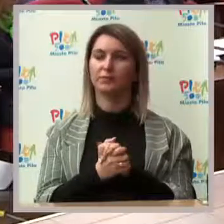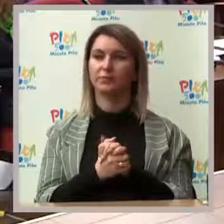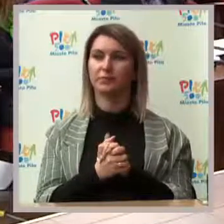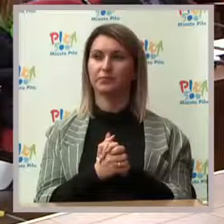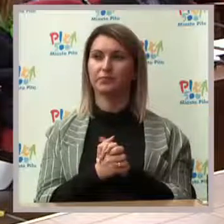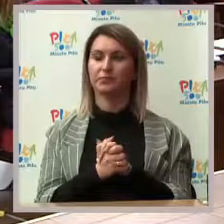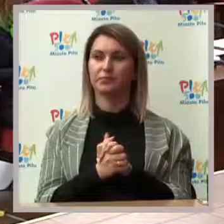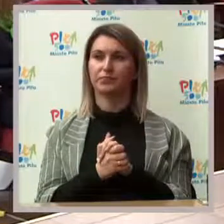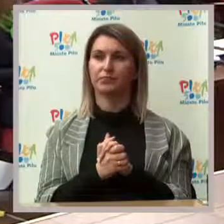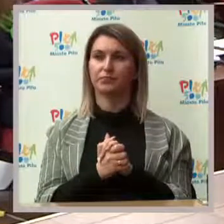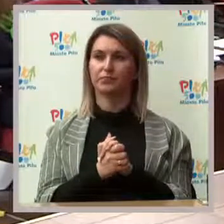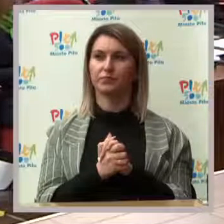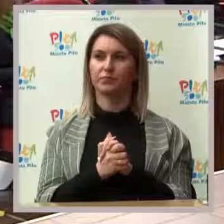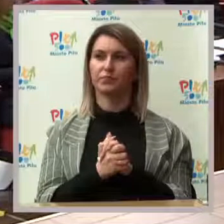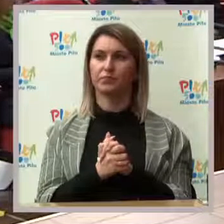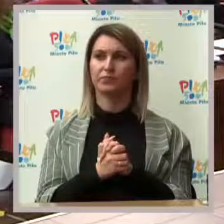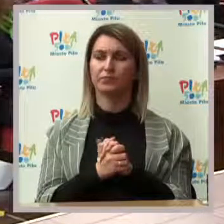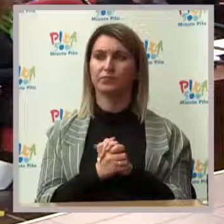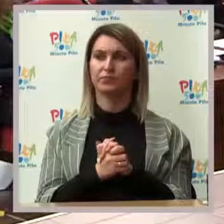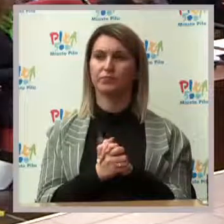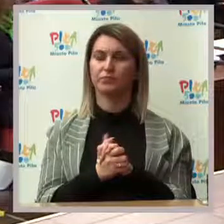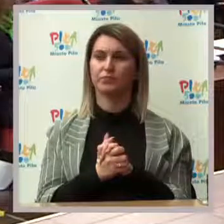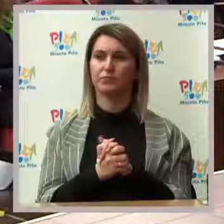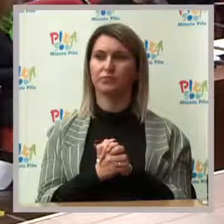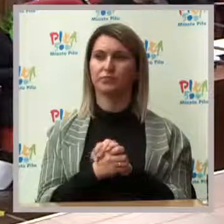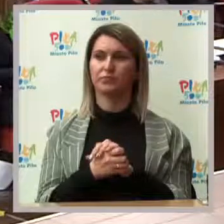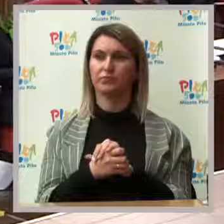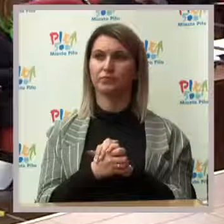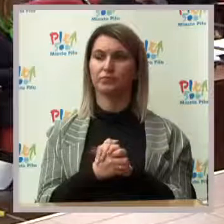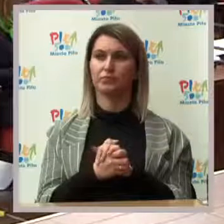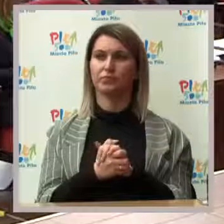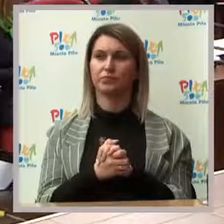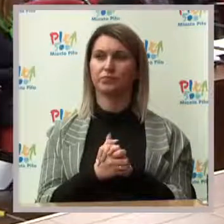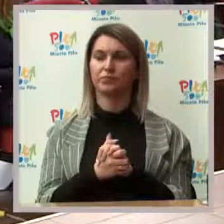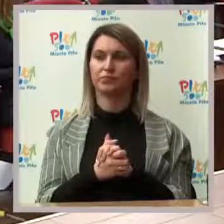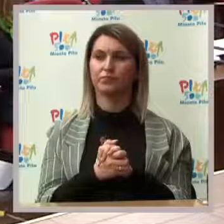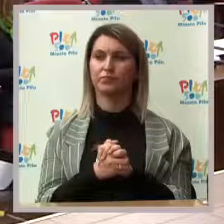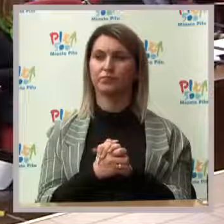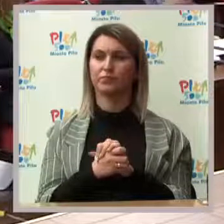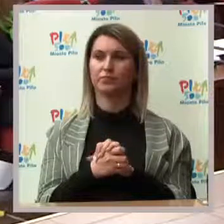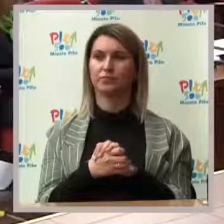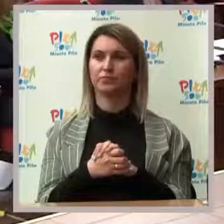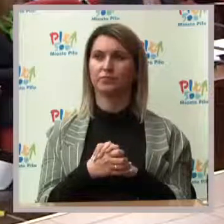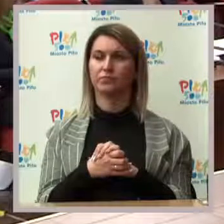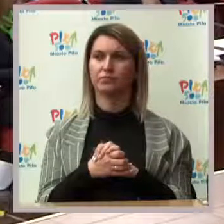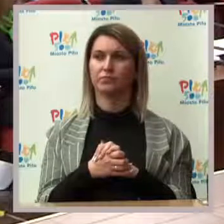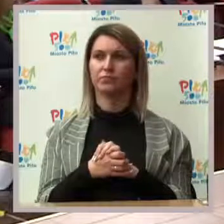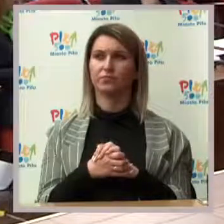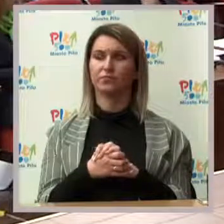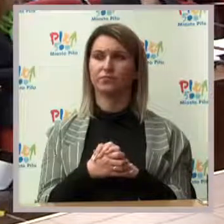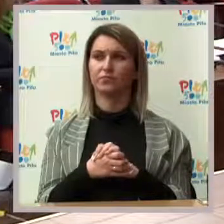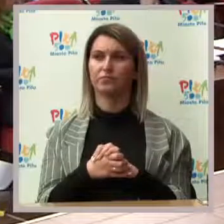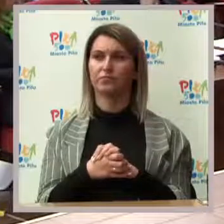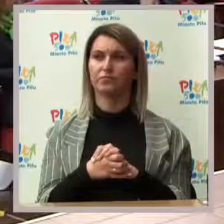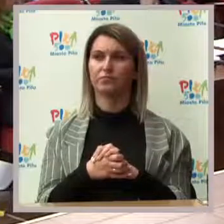takie słowo brzydkie, optymalizacji, ale jest często faktycznie tak, że niektóre zadania